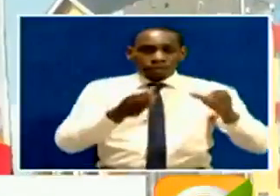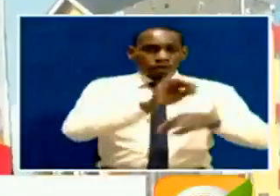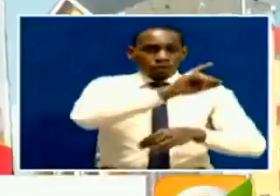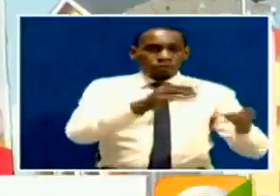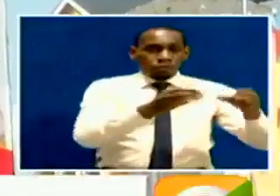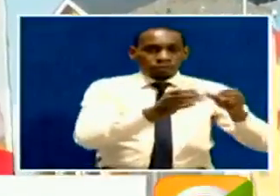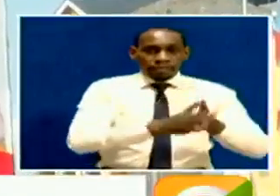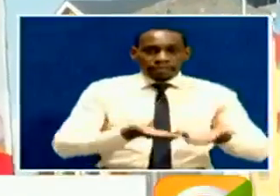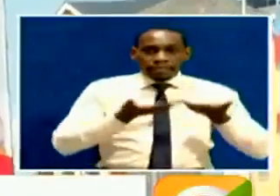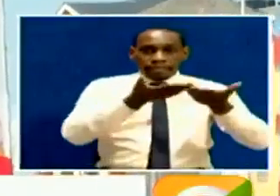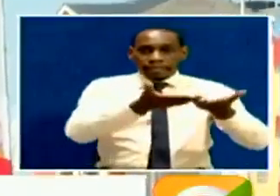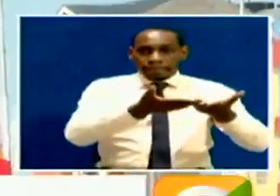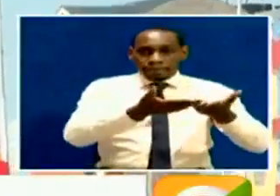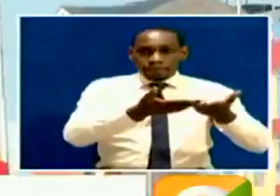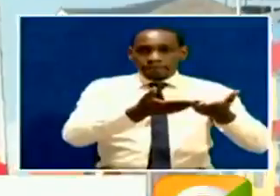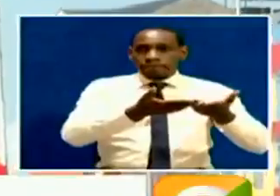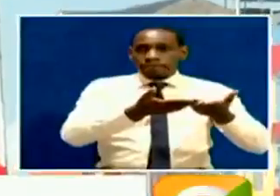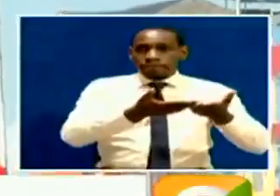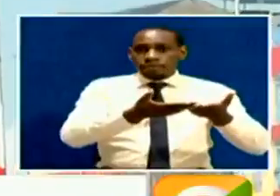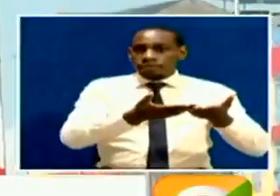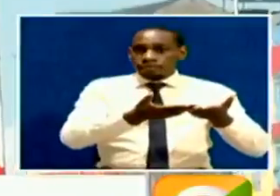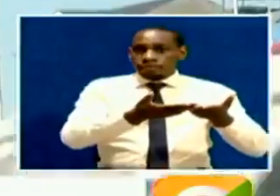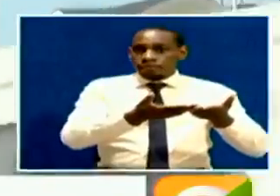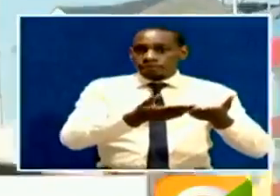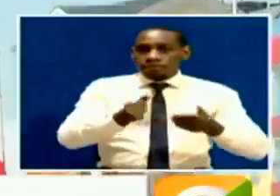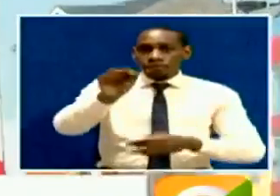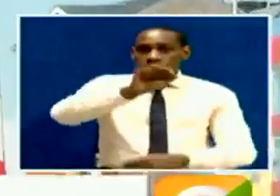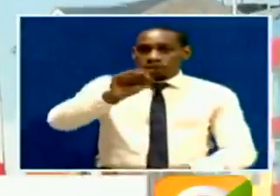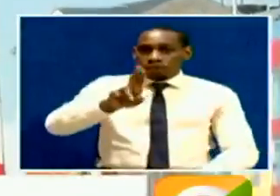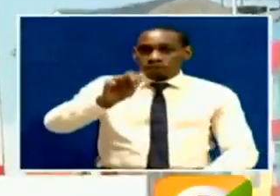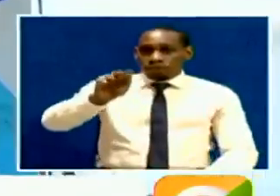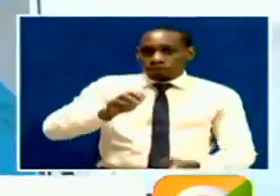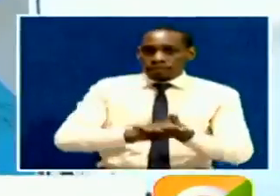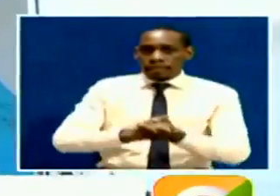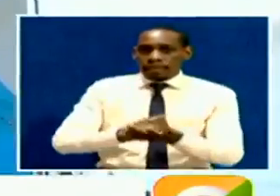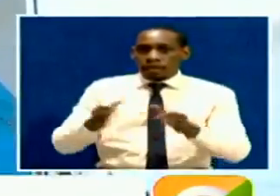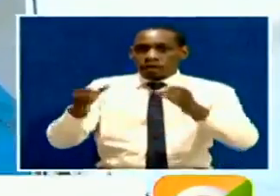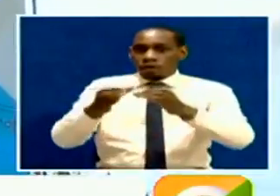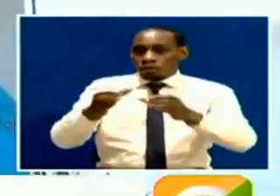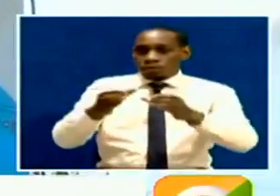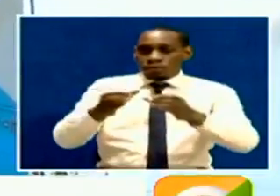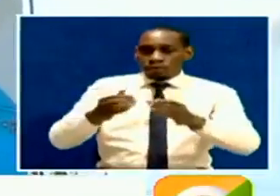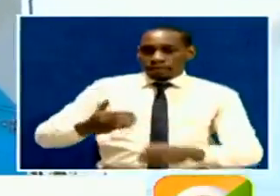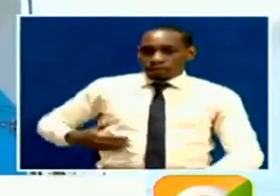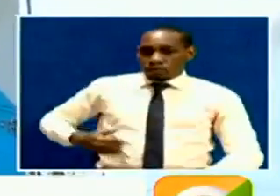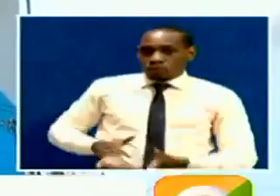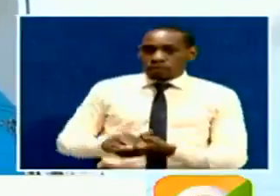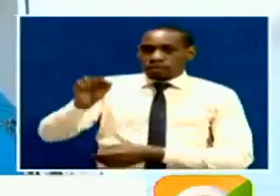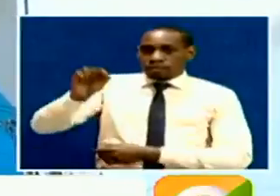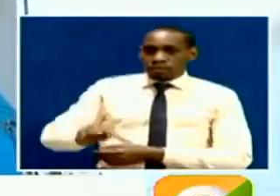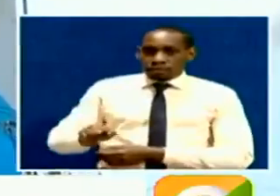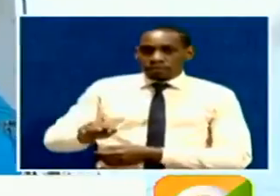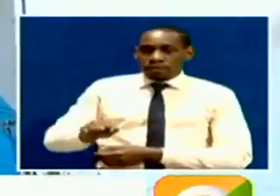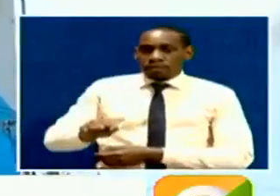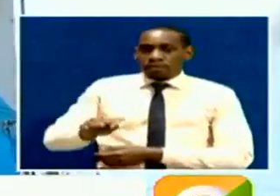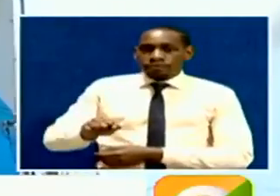Jubilee kikimkabidhi bendera yake mjane Susan Njeri Waititu, huku bendera ya chama cha mbunge wa Gatundu Kusidi People's